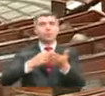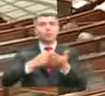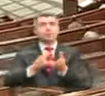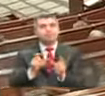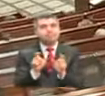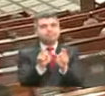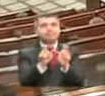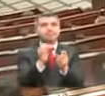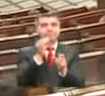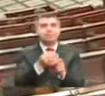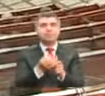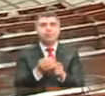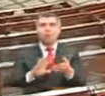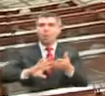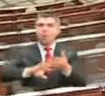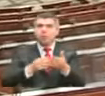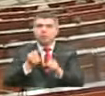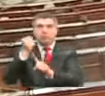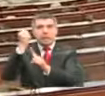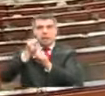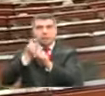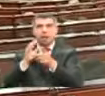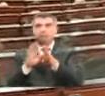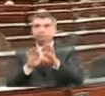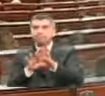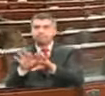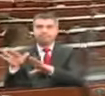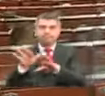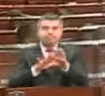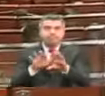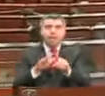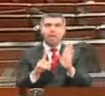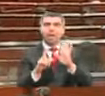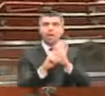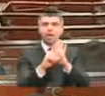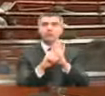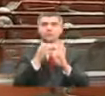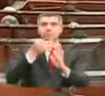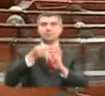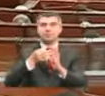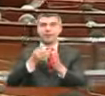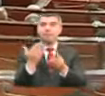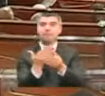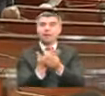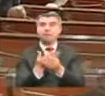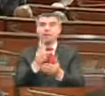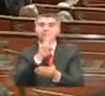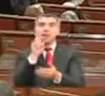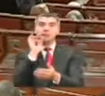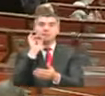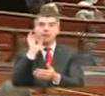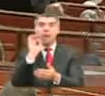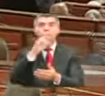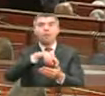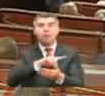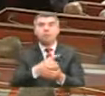رصد تعبئة كل الإمكانيات من أجل تثبيت الحق المغربي عبر التوصل إلى حل سياسي